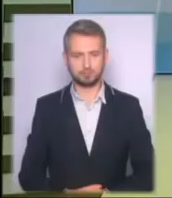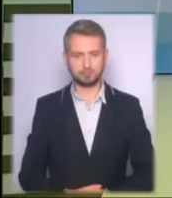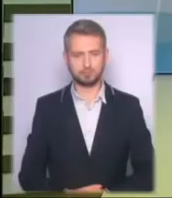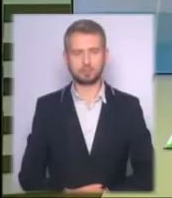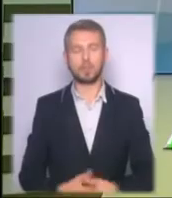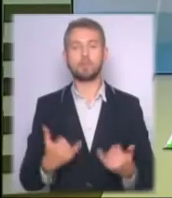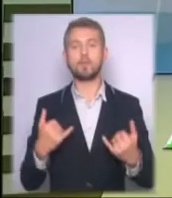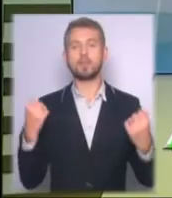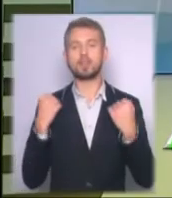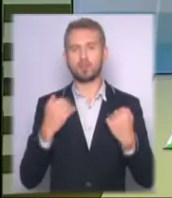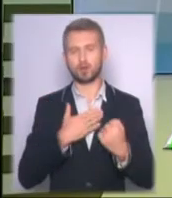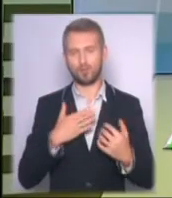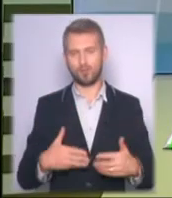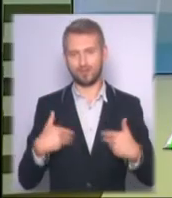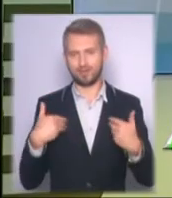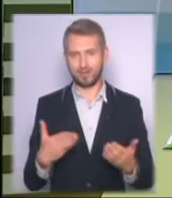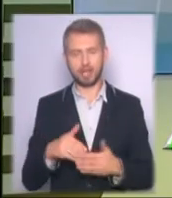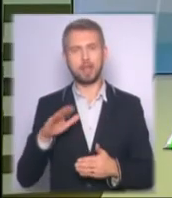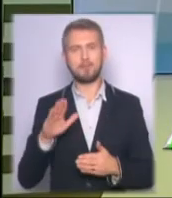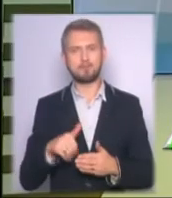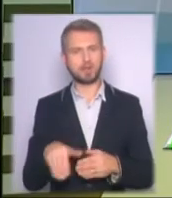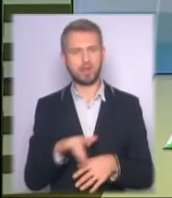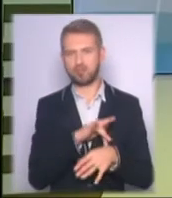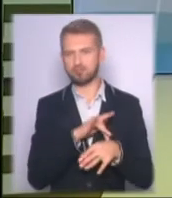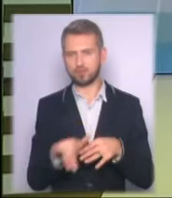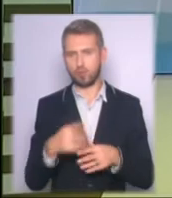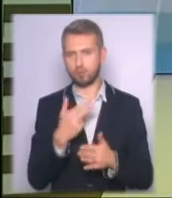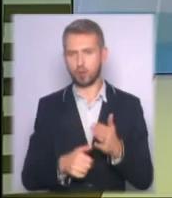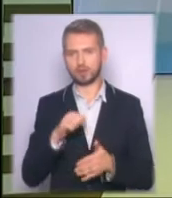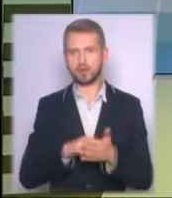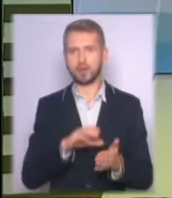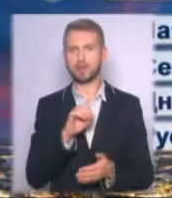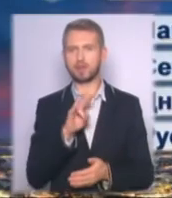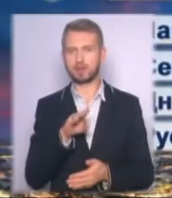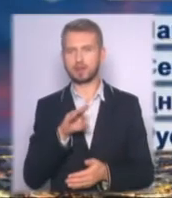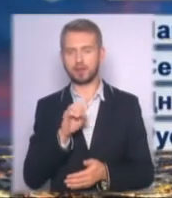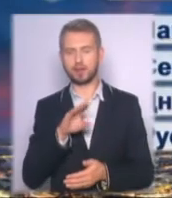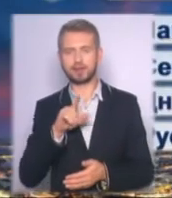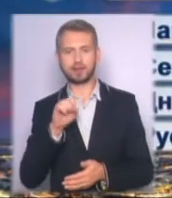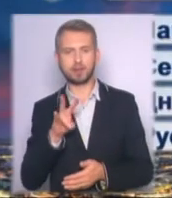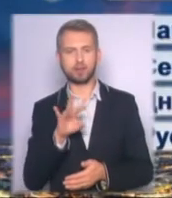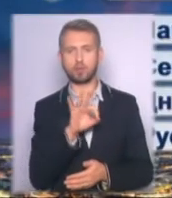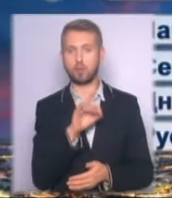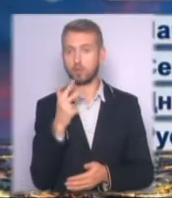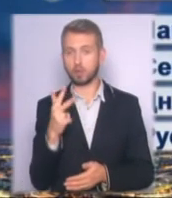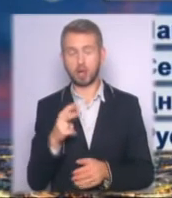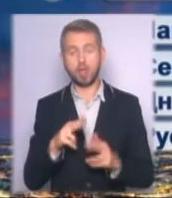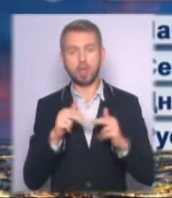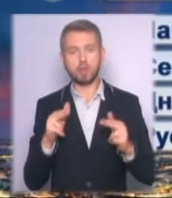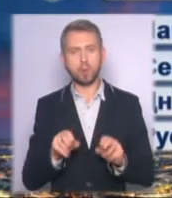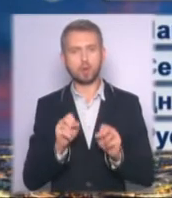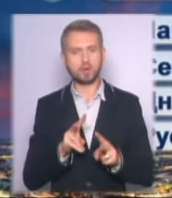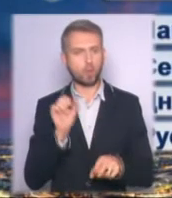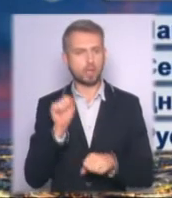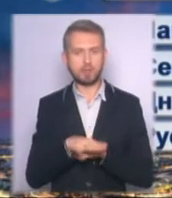В ефірі «Спорт». Моє вітання. Після нищівної поразки від Сен-Тетьєна 0-3 Дніпро ризикує не подолати бар'єр групового